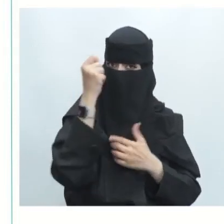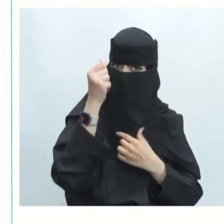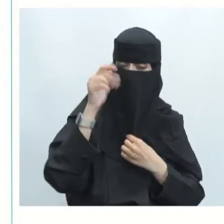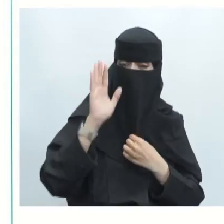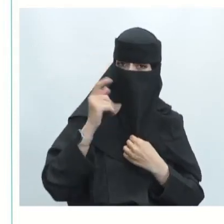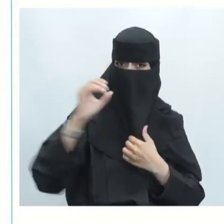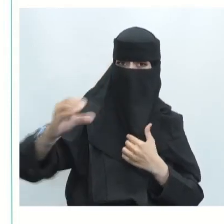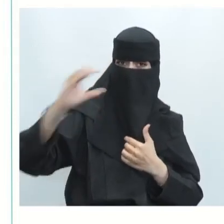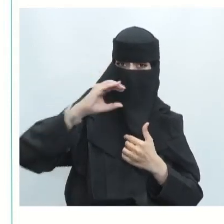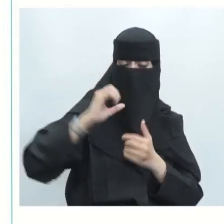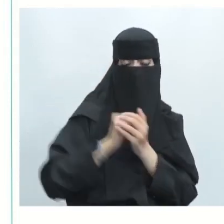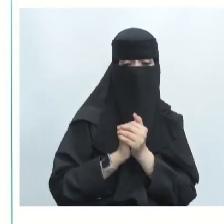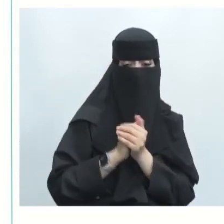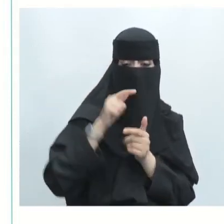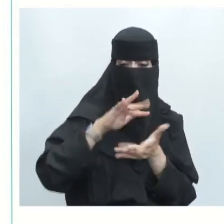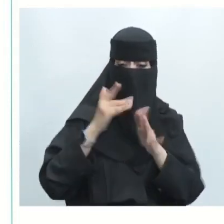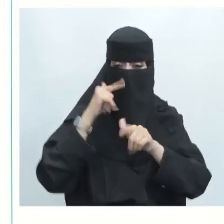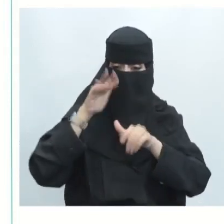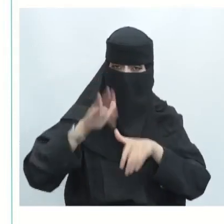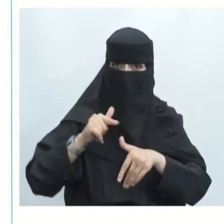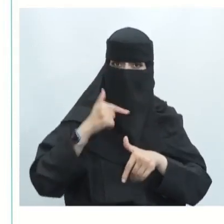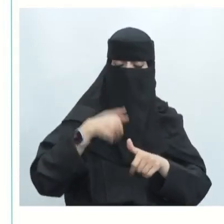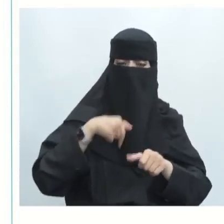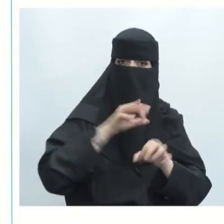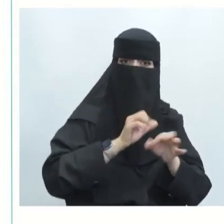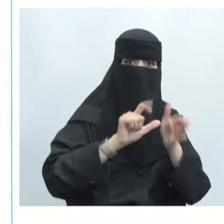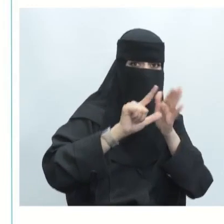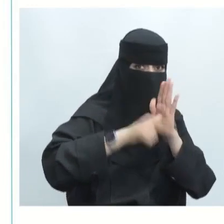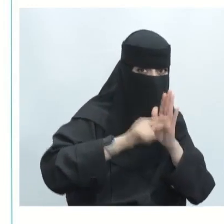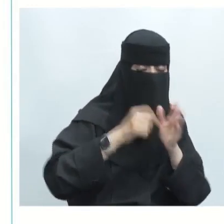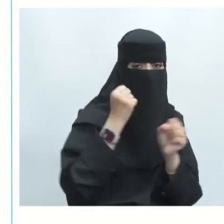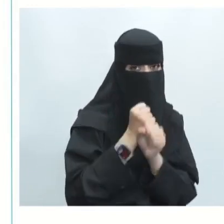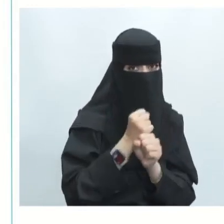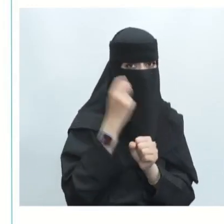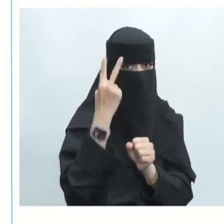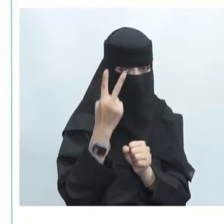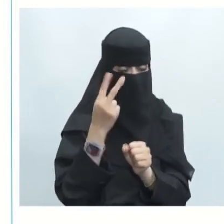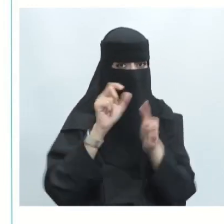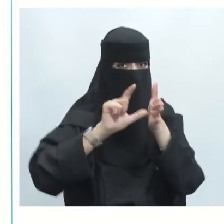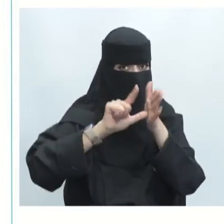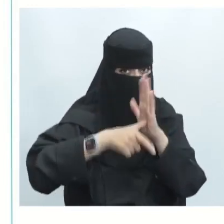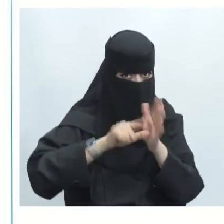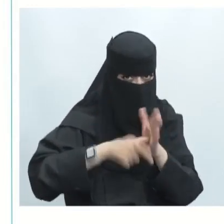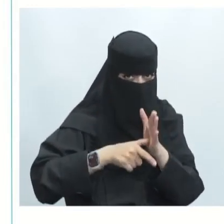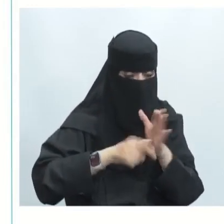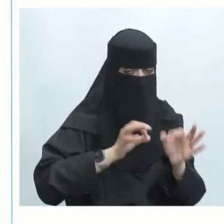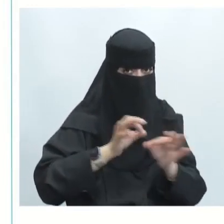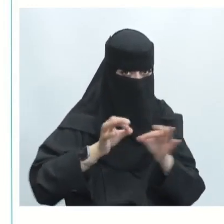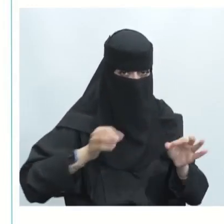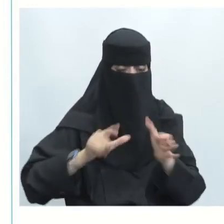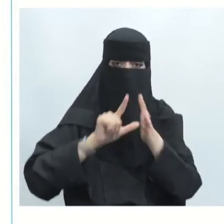هذه او هذا التمويل فيما يضع ايضا خطه عمل اذا سيضع خطه استراتيجيه وايضا يضع خطه